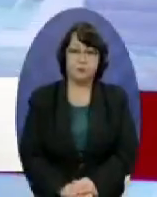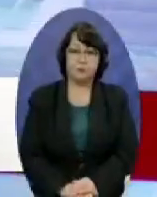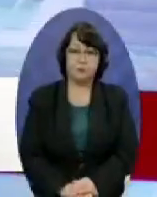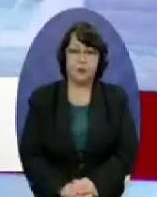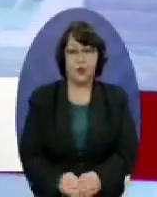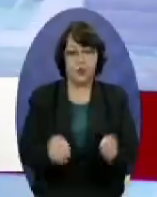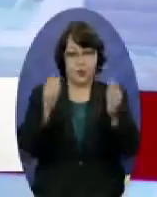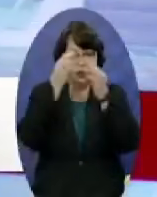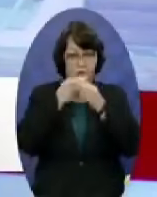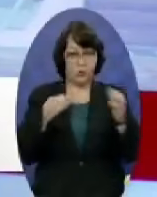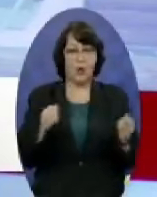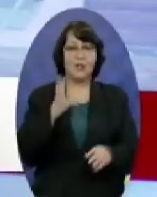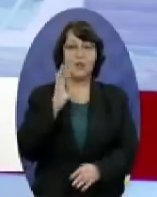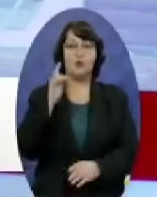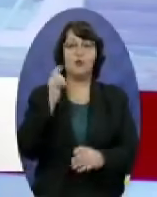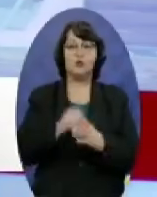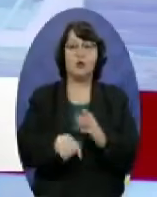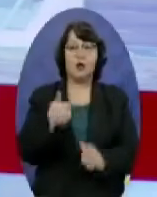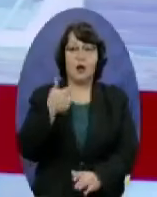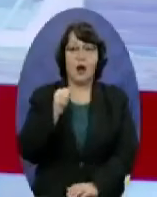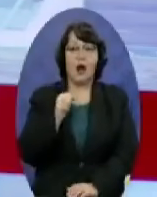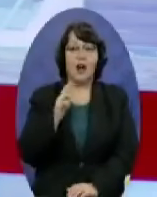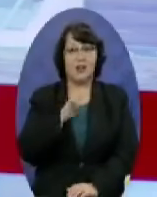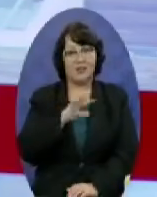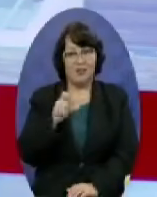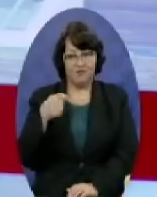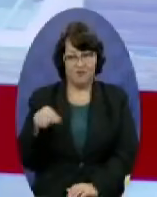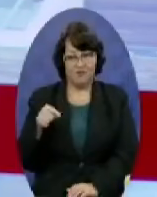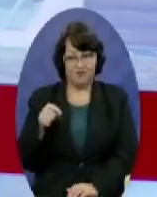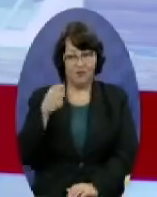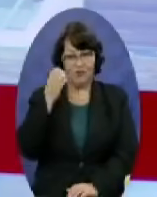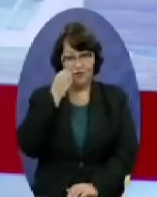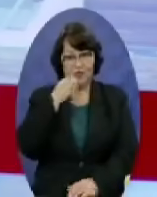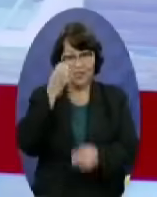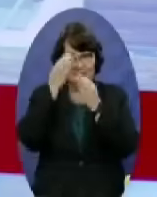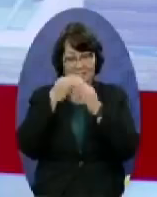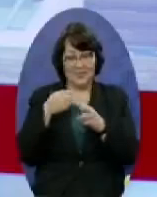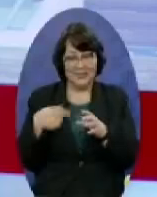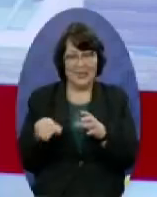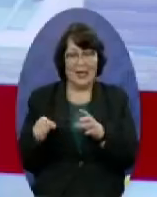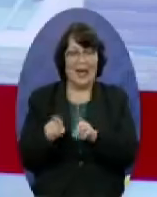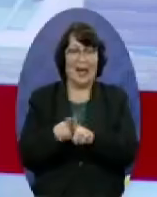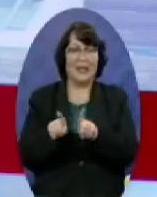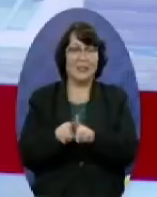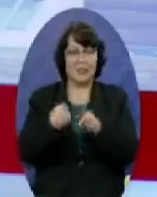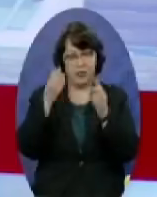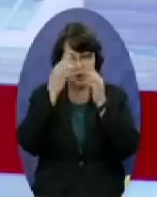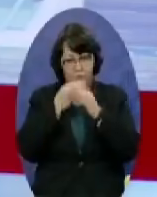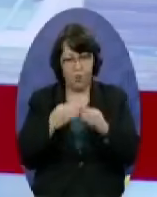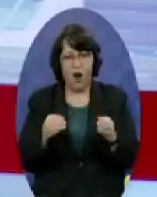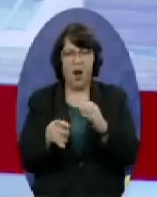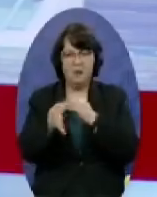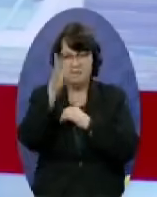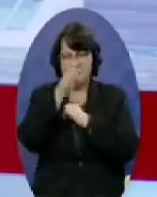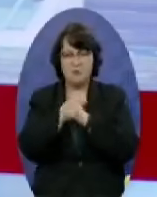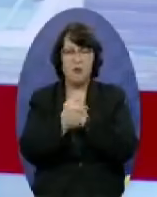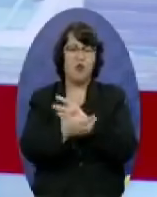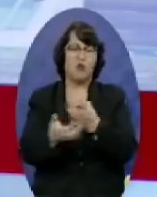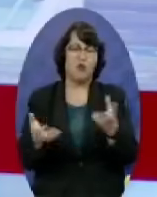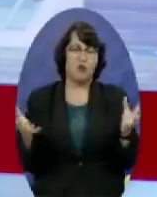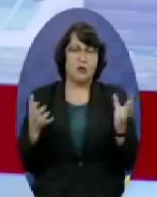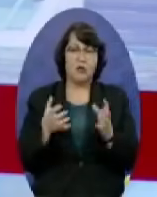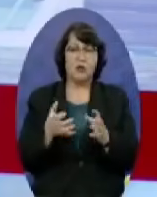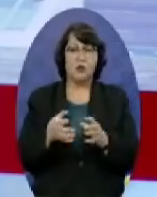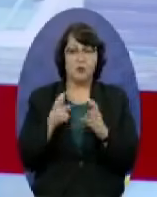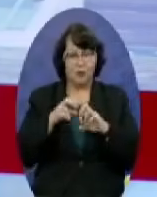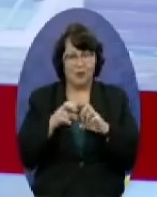За шинжил ухааны салбарт Ган Эрдэнэ академич шиг олон жил ажилласан эрдэмтэд цөөнгүү. Тэд амьдралынхан тал хувийг судалгааны ажил зарцуулж хаад